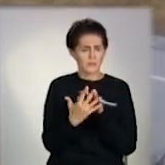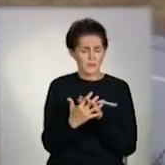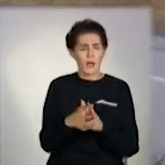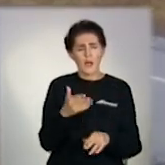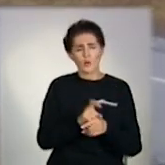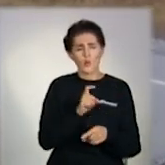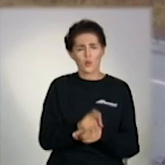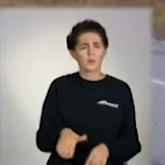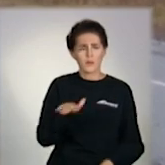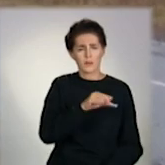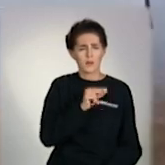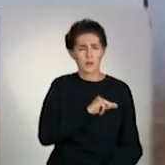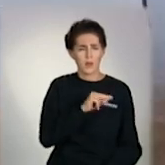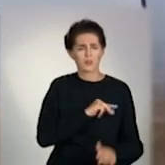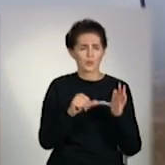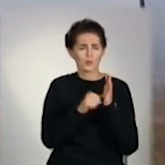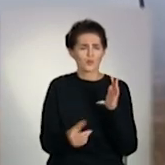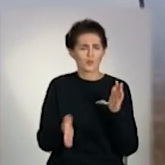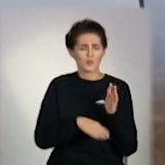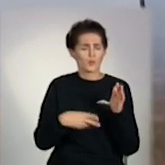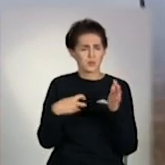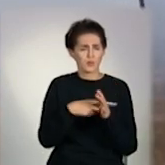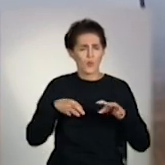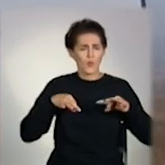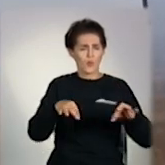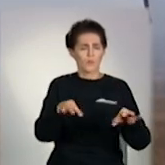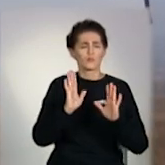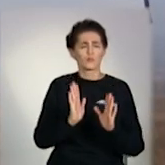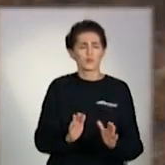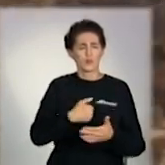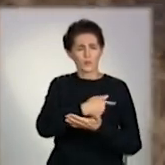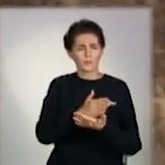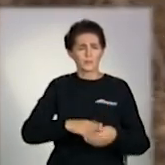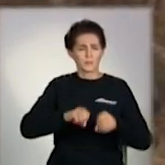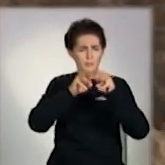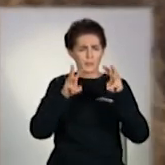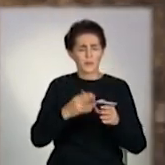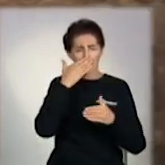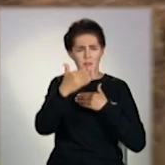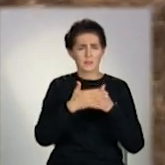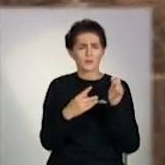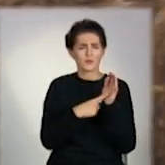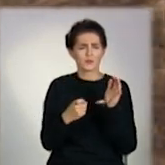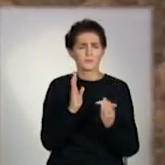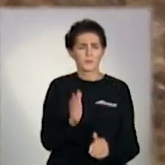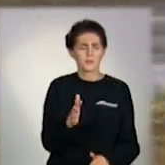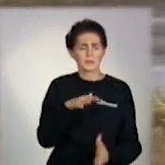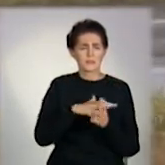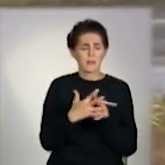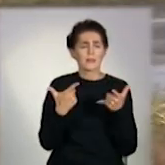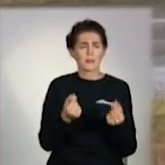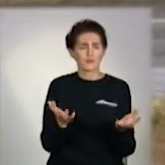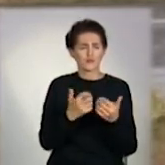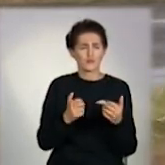Донеччині працюватимуть 60 пошт на колесах. Вони обслуговуватимуть понад 650 сіл, де чисельність